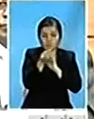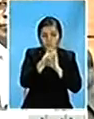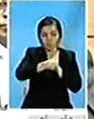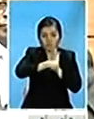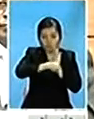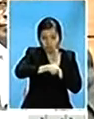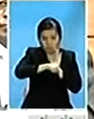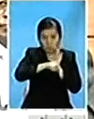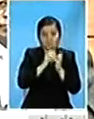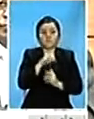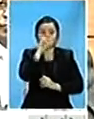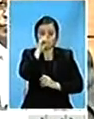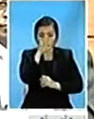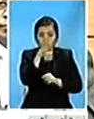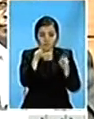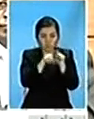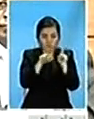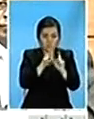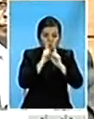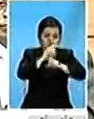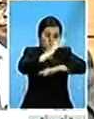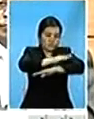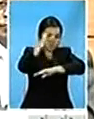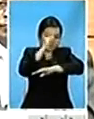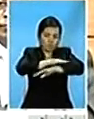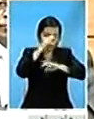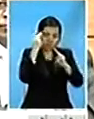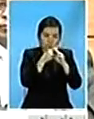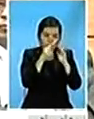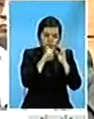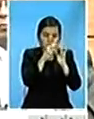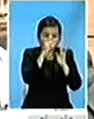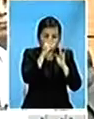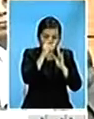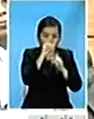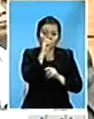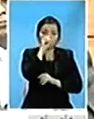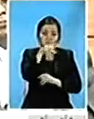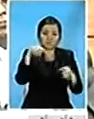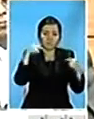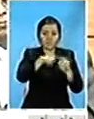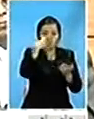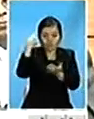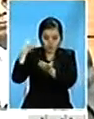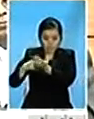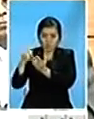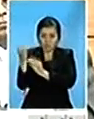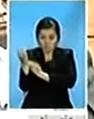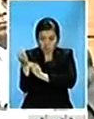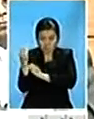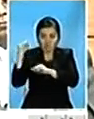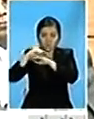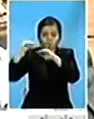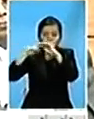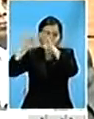ยได้ท่านได้กล่าวไว้ในหนังสือพิมพ์ Daily News ในวันนั้นนะครับว่าการประกันราคาข้าวความจริงท่านมักจะเรียกโครงการของรั